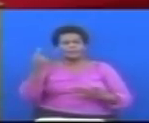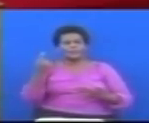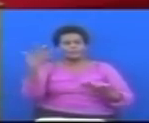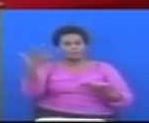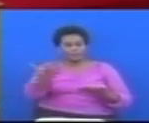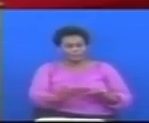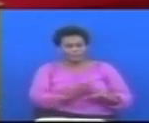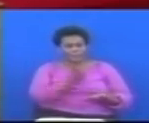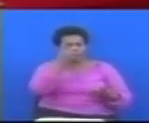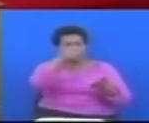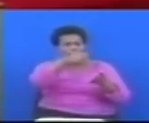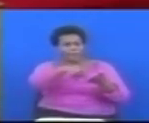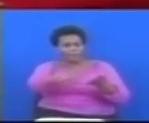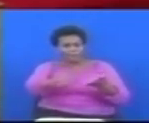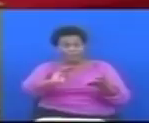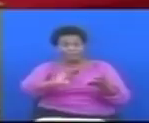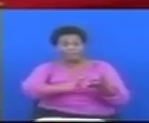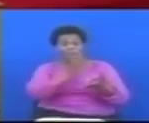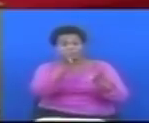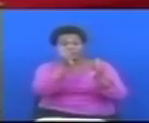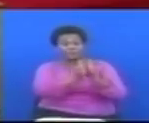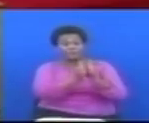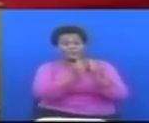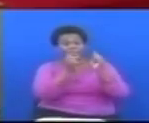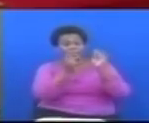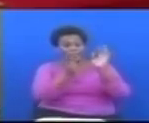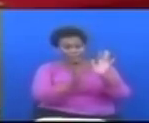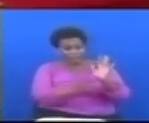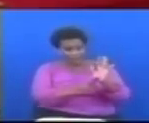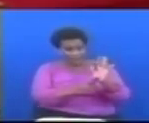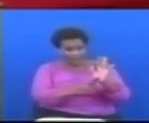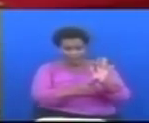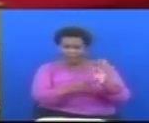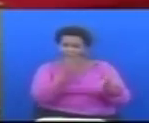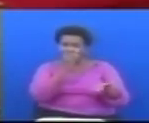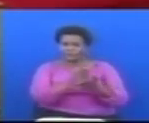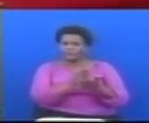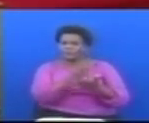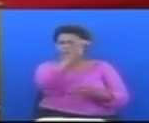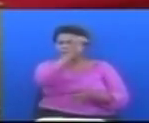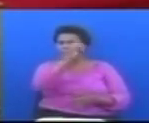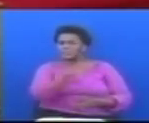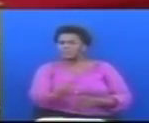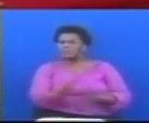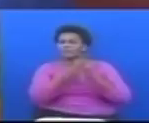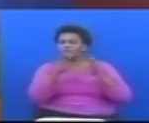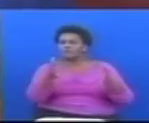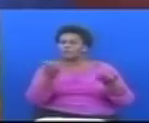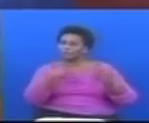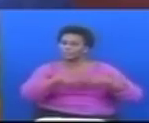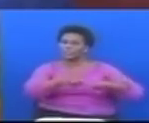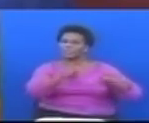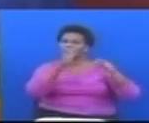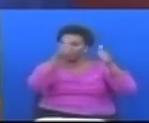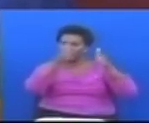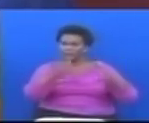zilizotengwa katika bajeti tunaomalizia, basi bila shaka kwa sehemu kubwa tutakuwa tumetimiza ahadi zetu.